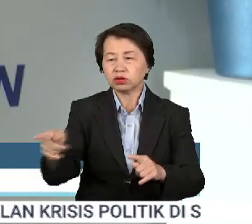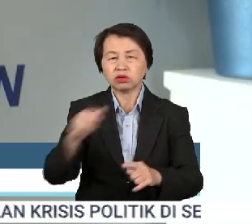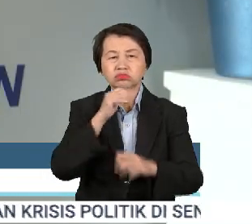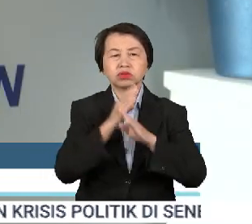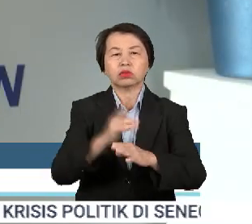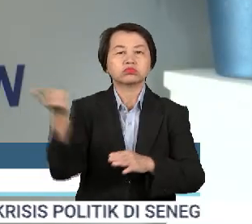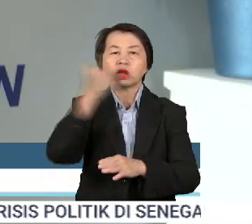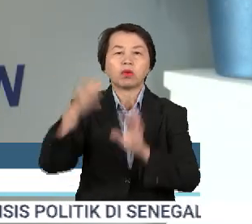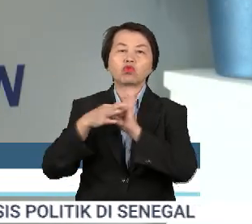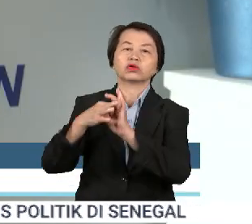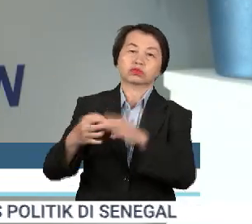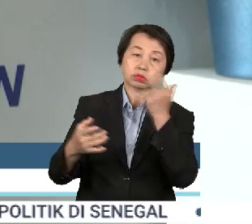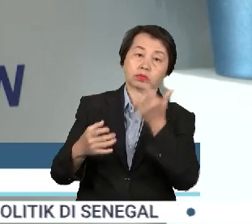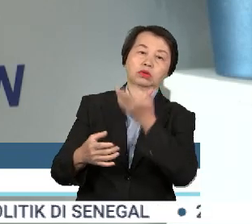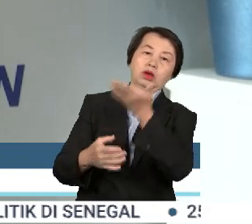mereka